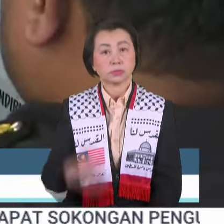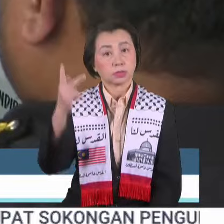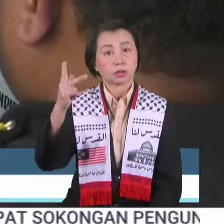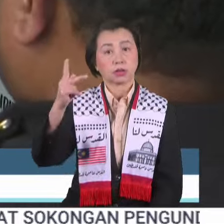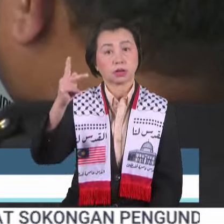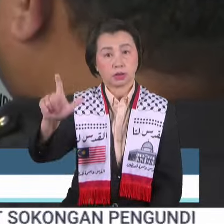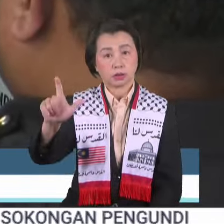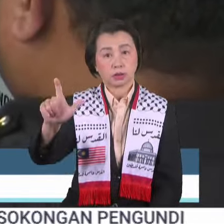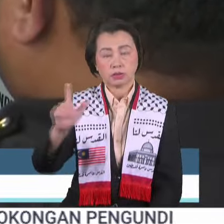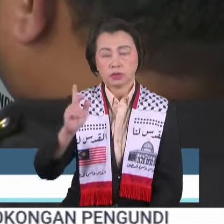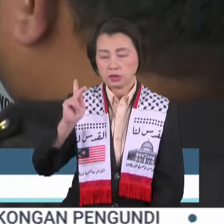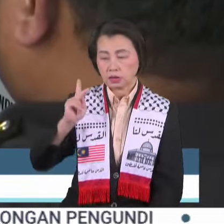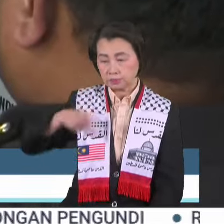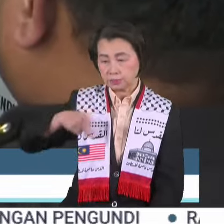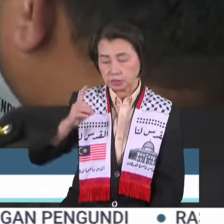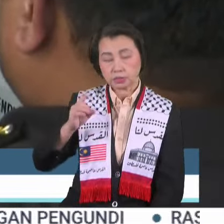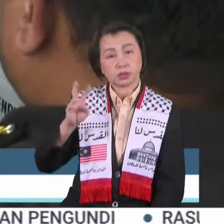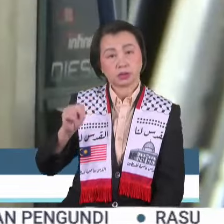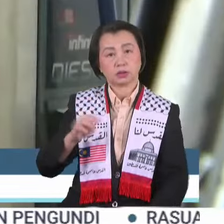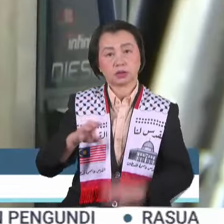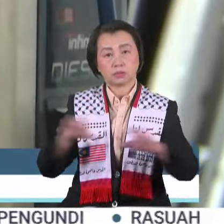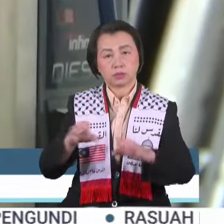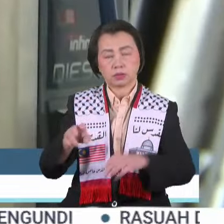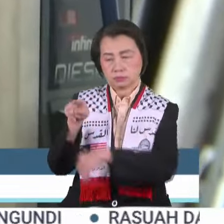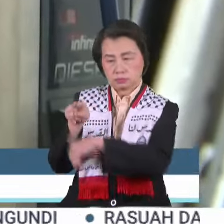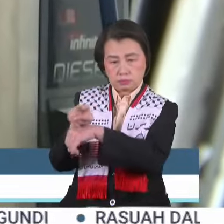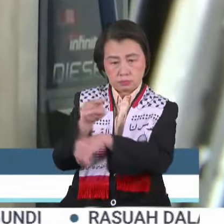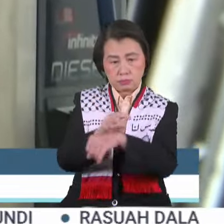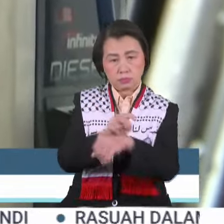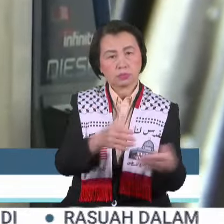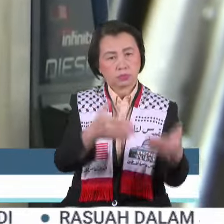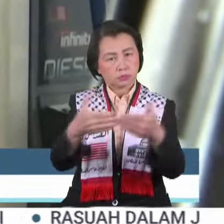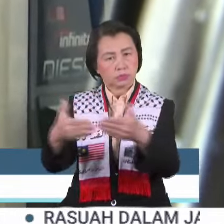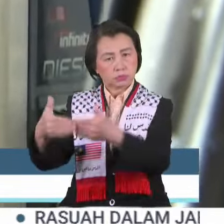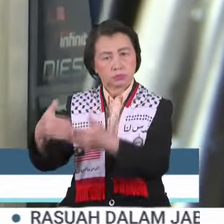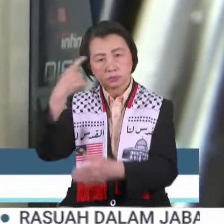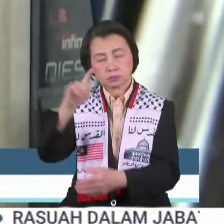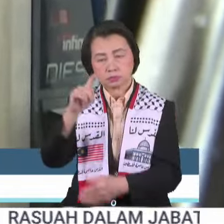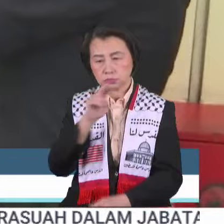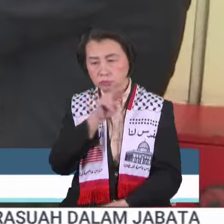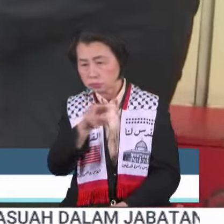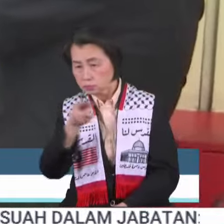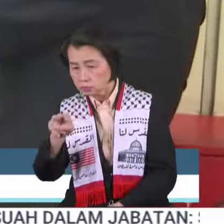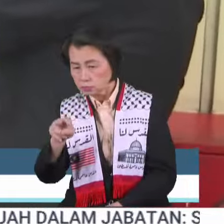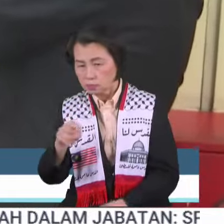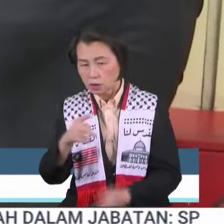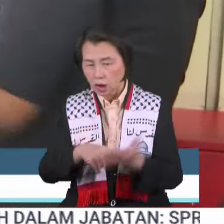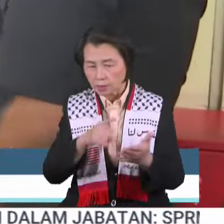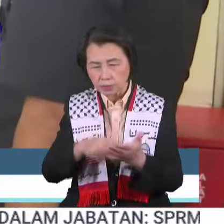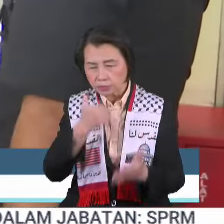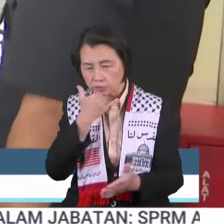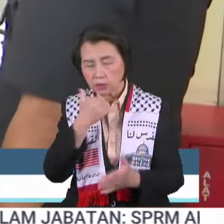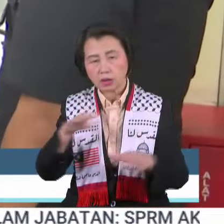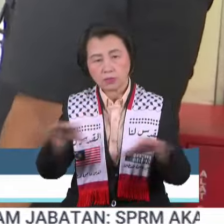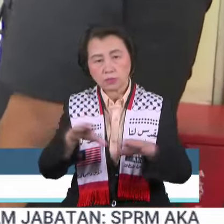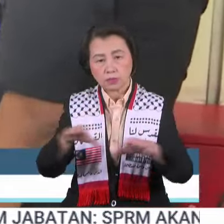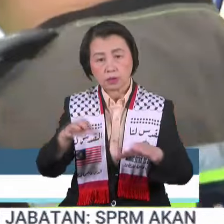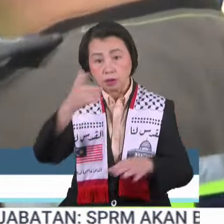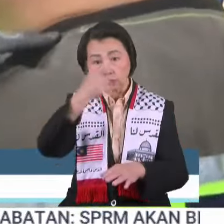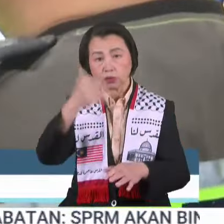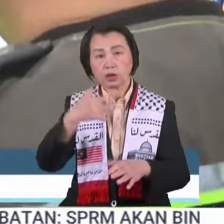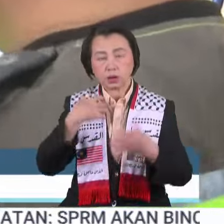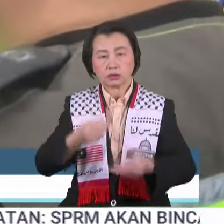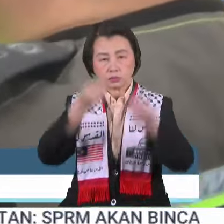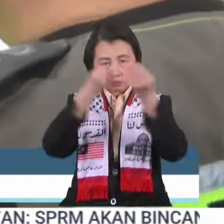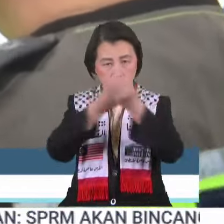Negara, pihak KPDN KL melaksanakan pemantauan berterusan bagi mengesan sebarang kesalahan yang dilakukan berikutan